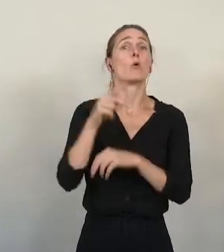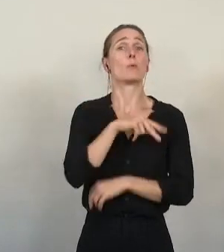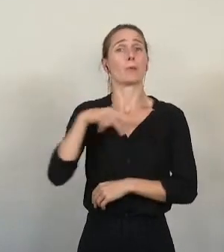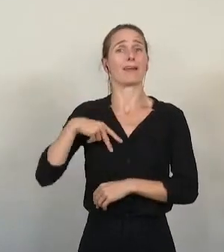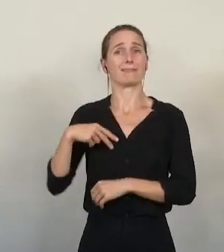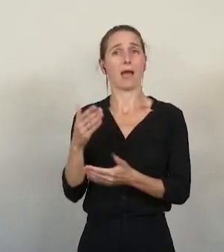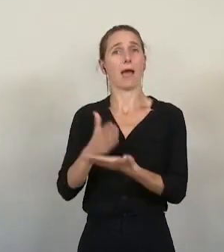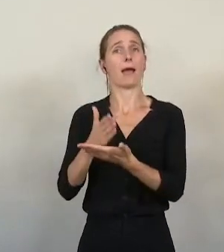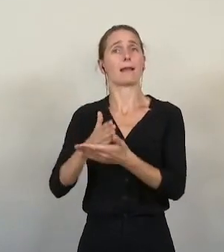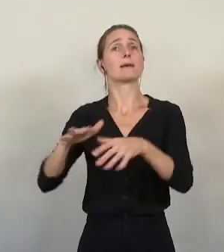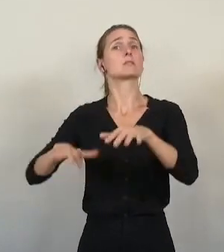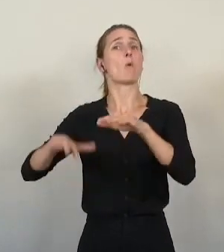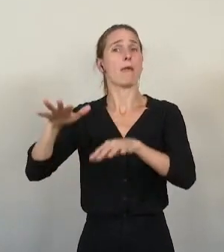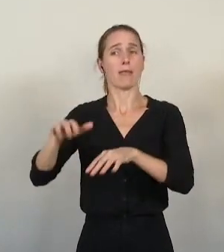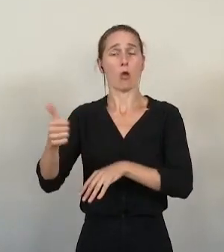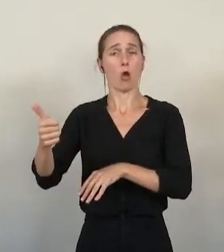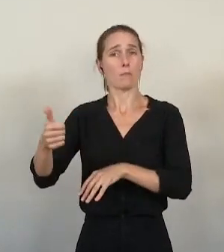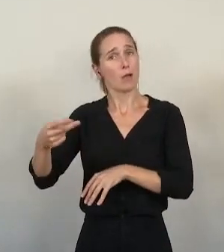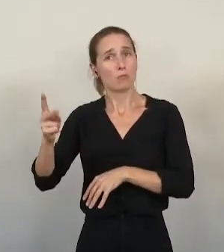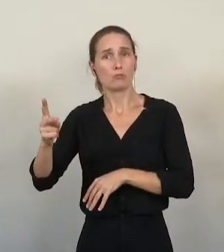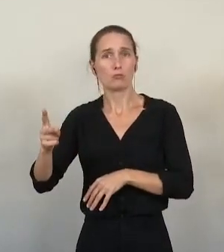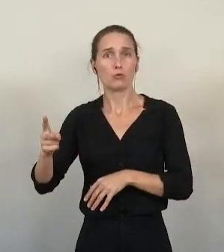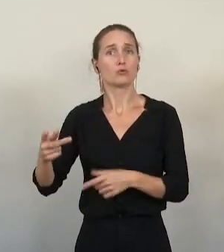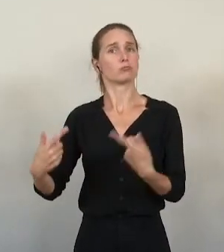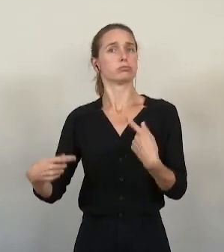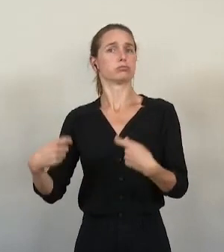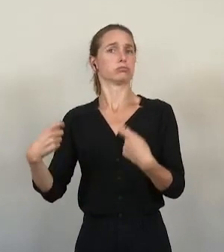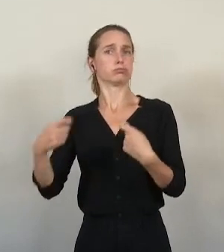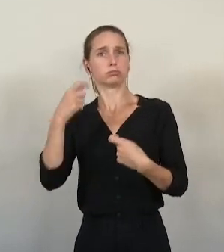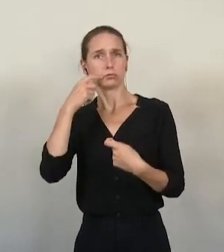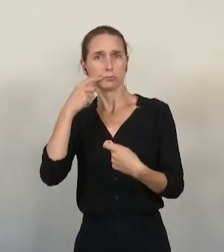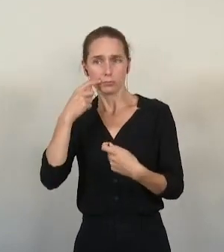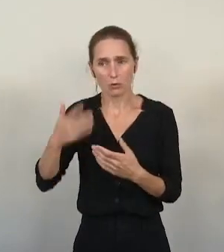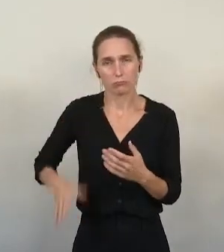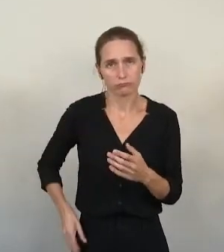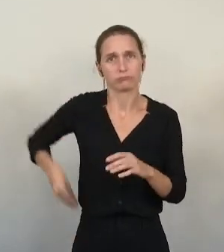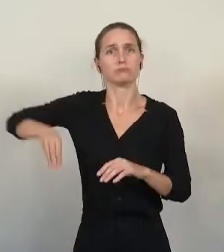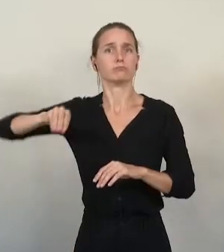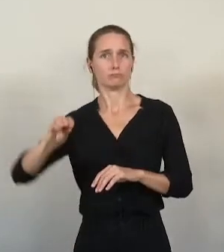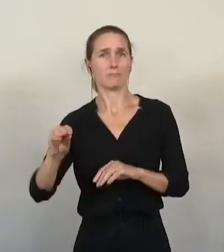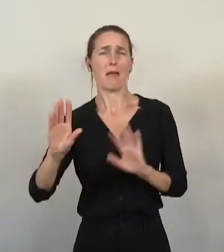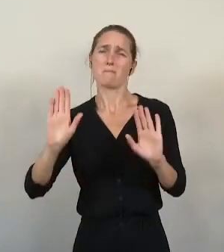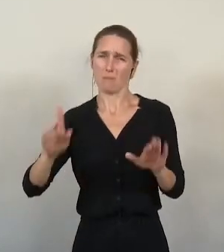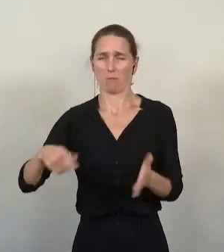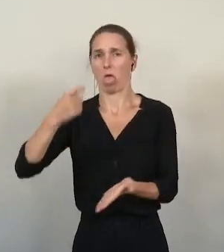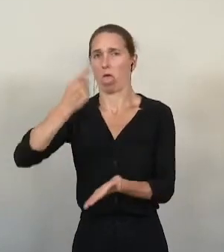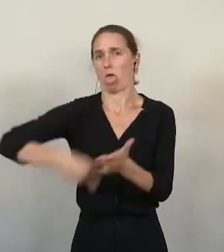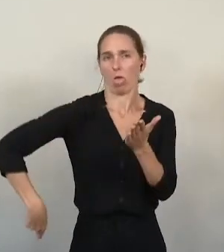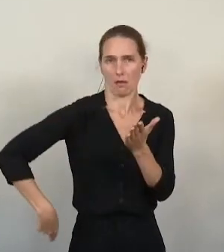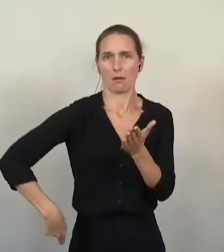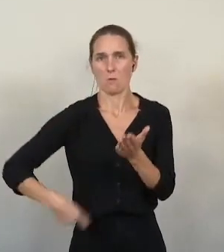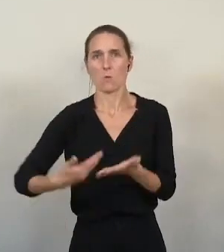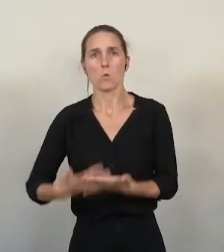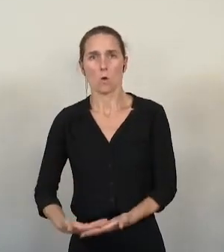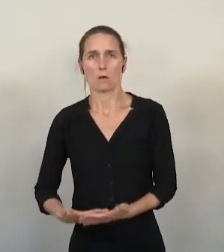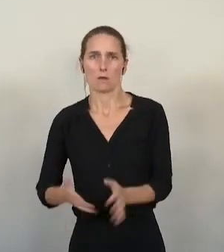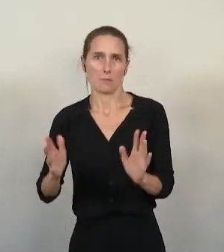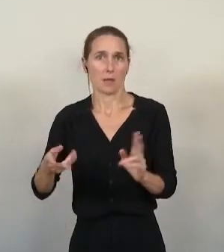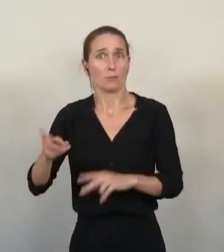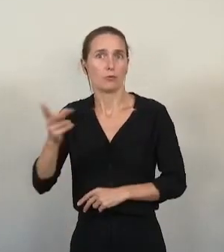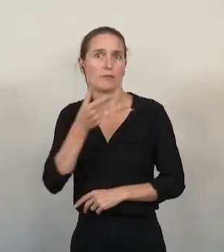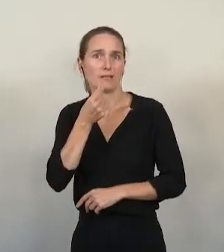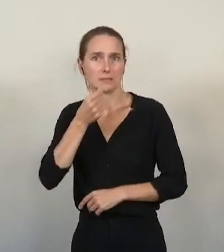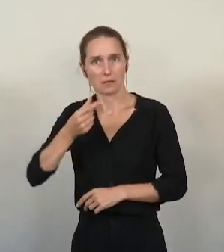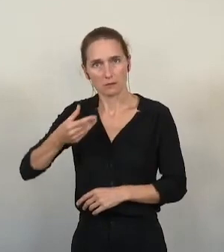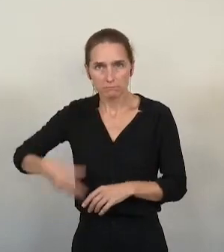auraient plus de marge pour contribuer au reste à charge, même si elles sont matraquées fiscalement elles aussi. Je ne